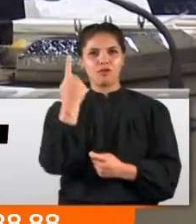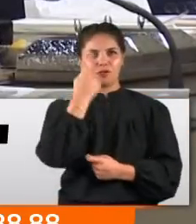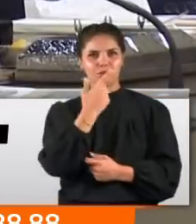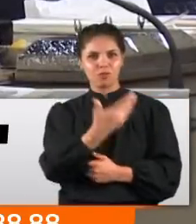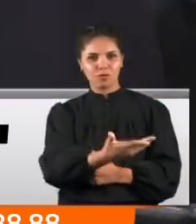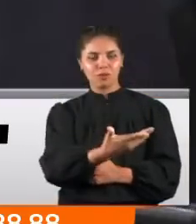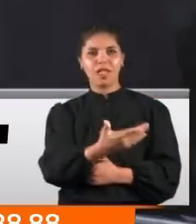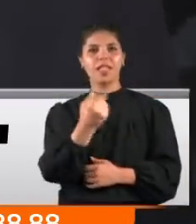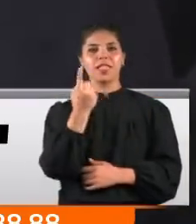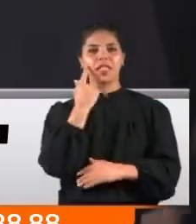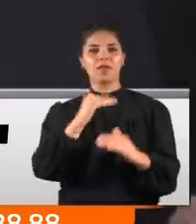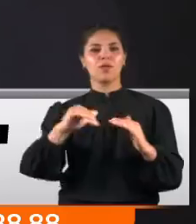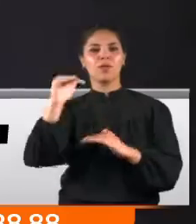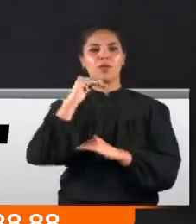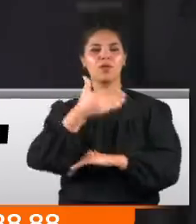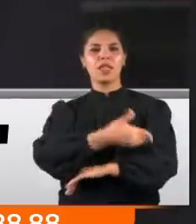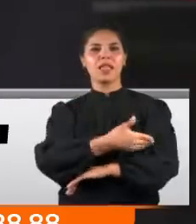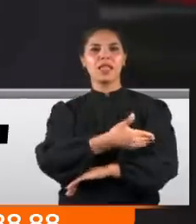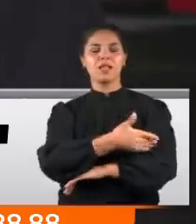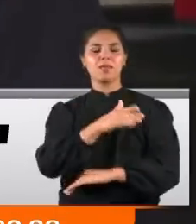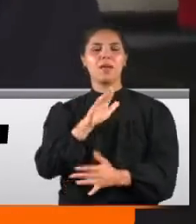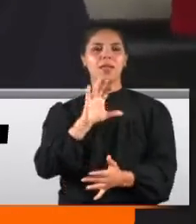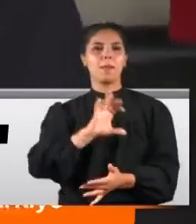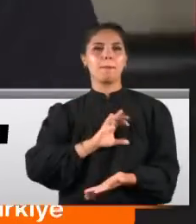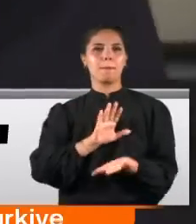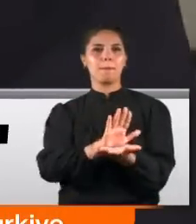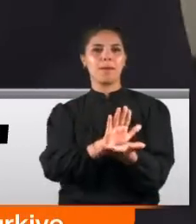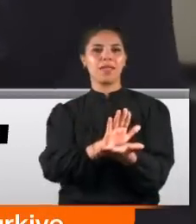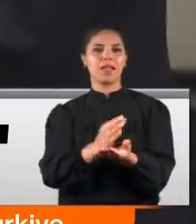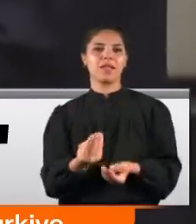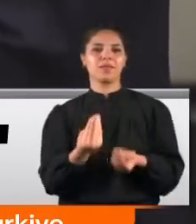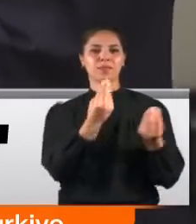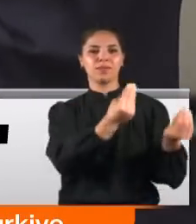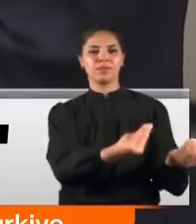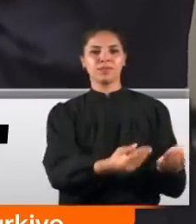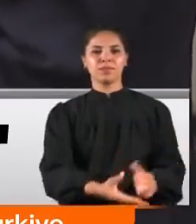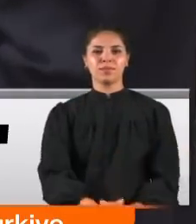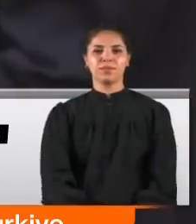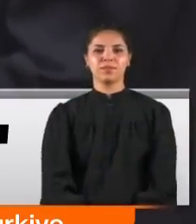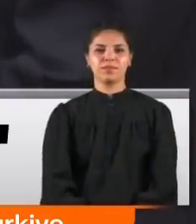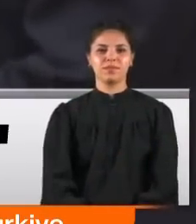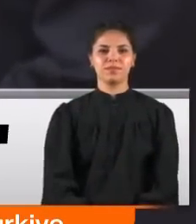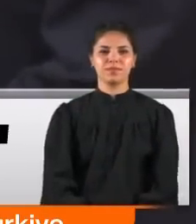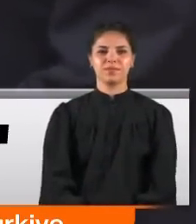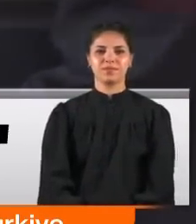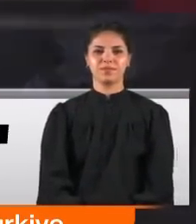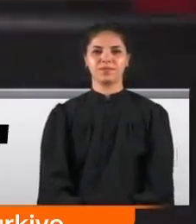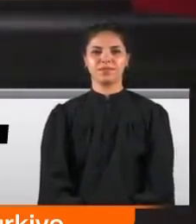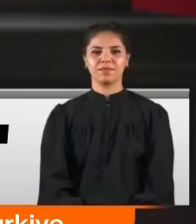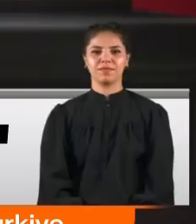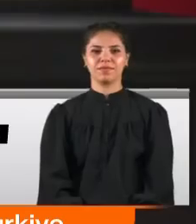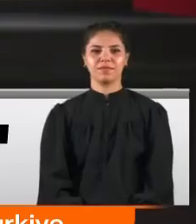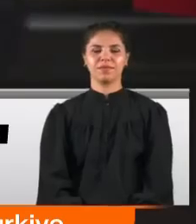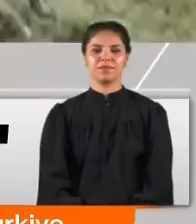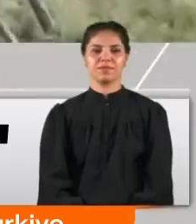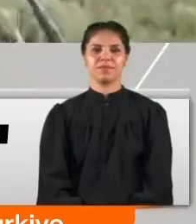dolayı Devlet Üstün Hizmet Madalyası verdi. Devlet Üstün Hizmet Madalyası Ferhat'ı. Sayın